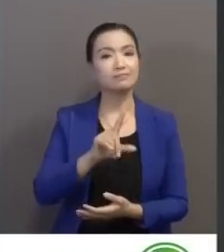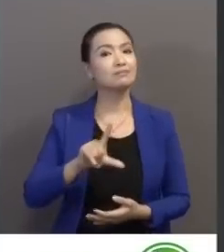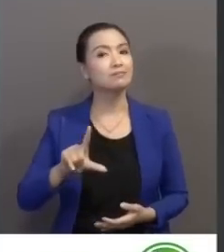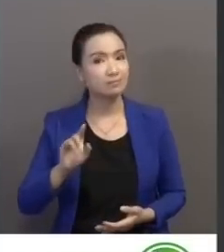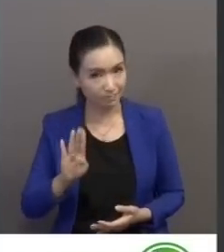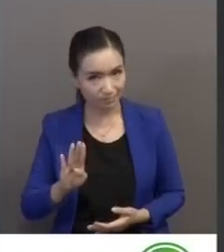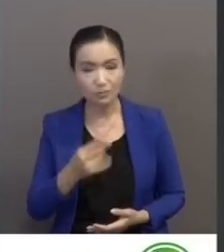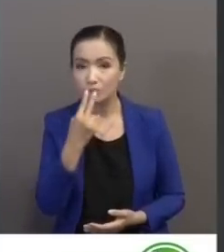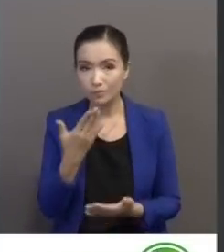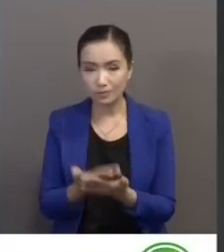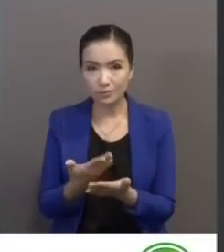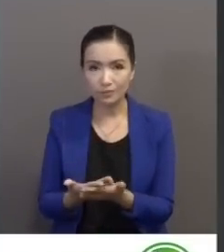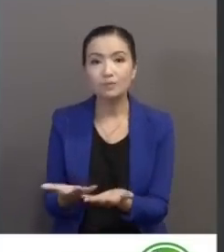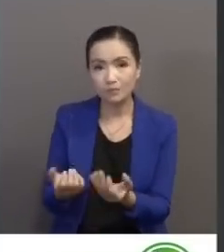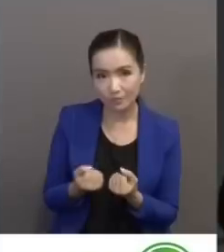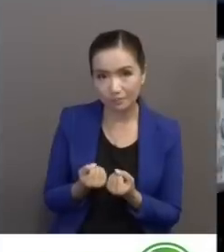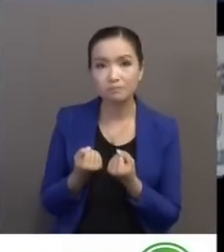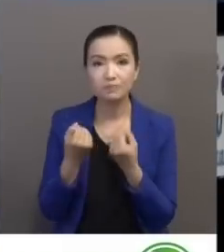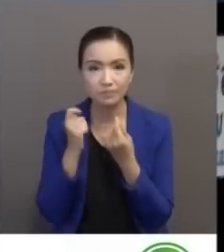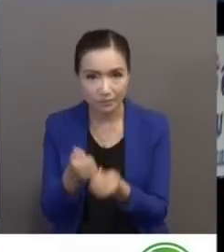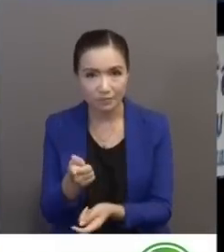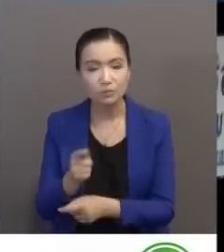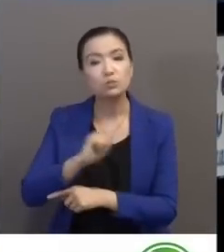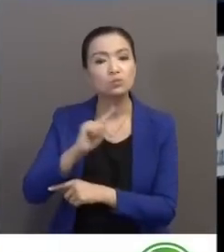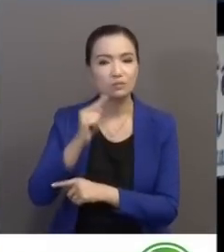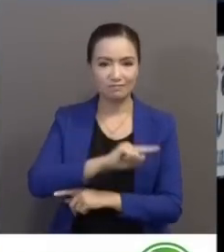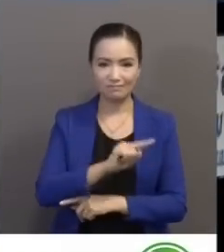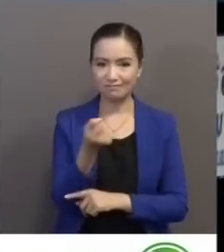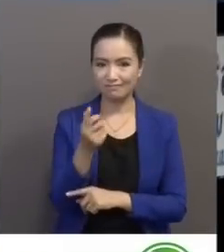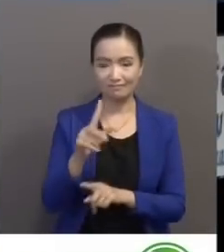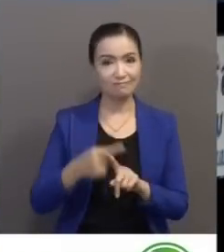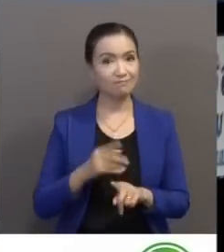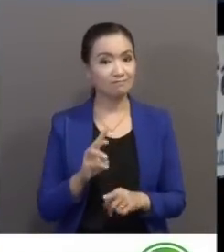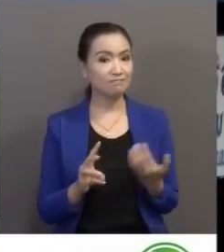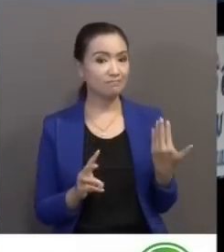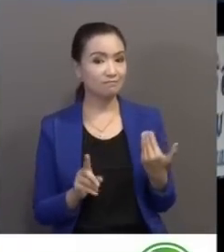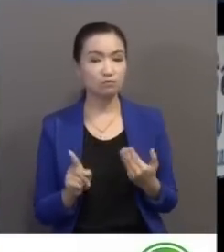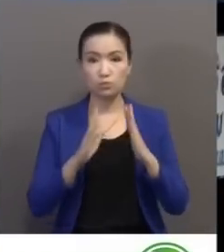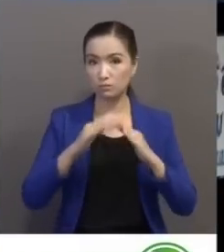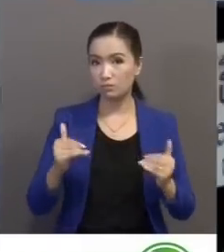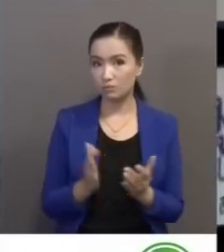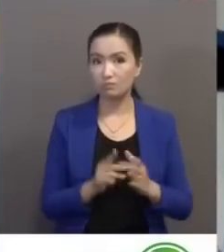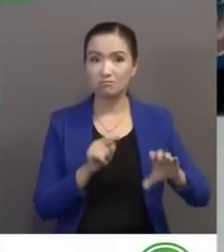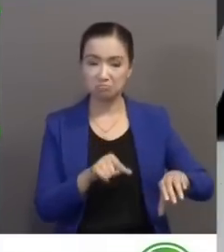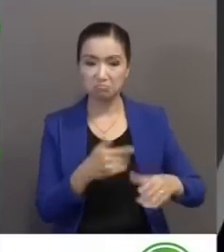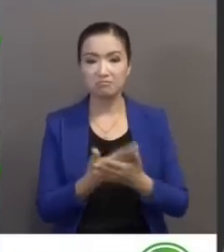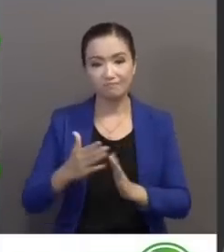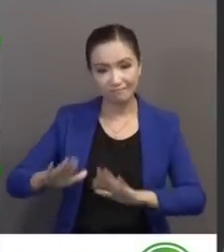หากมาดูรายรับรายจ่ายในแต่ละวันในวันที่13มิถุนายนที่ผ่านมาวัดสวนแก้วมีราย